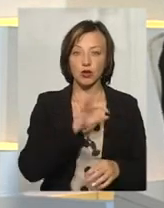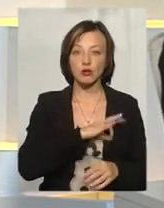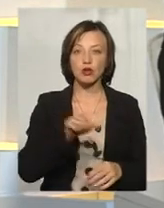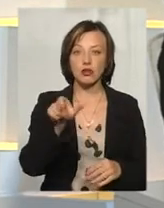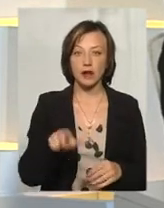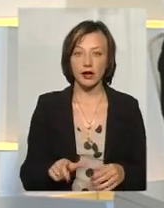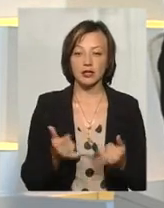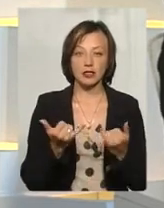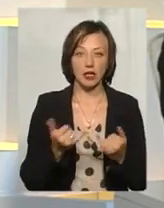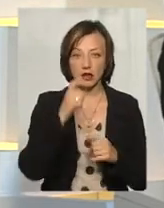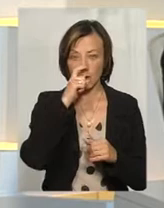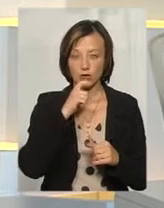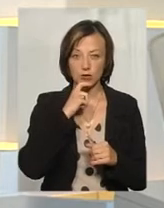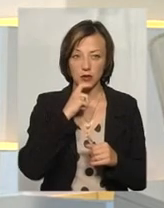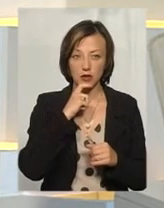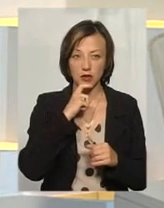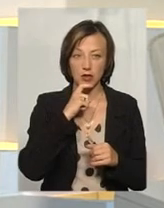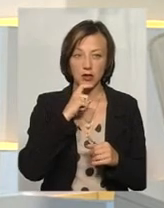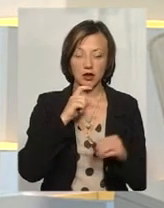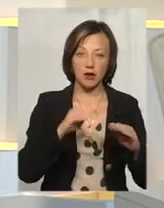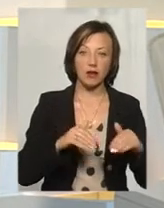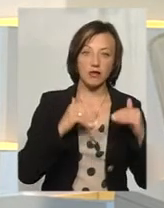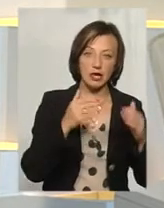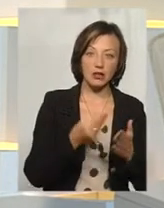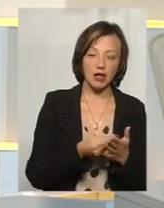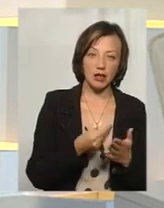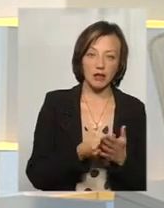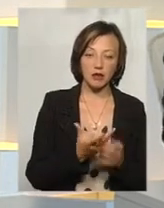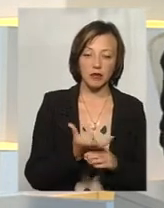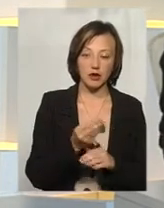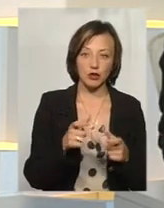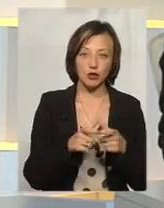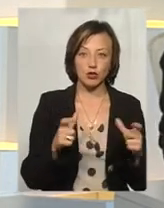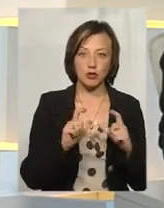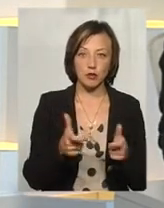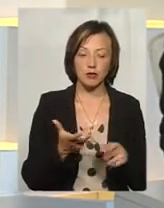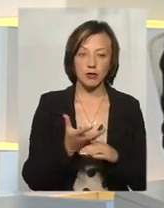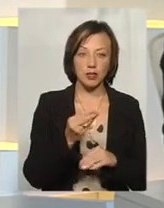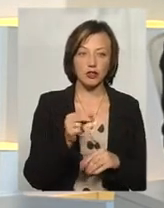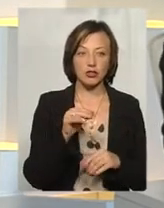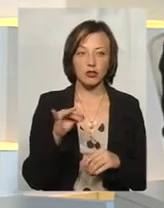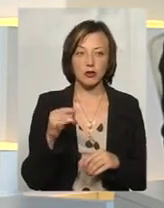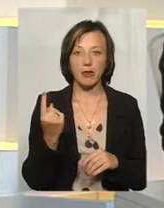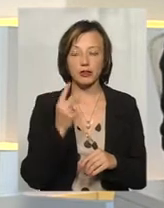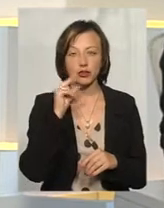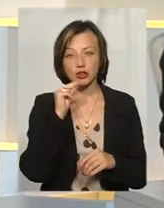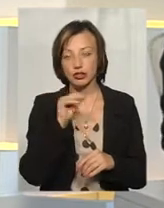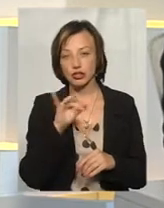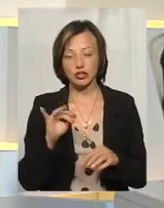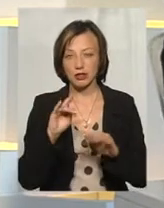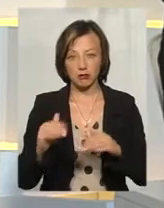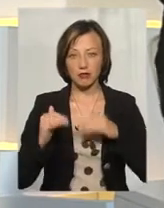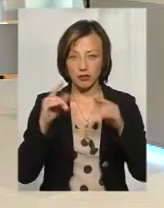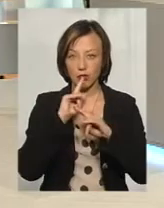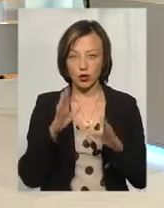споживач, він зараз не розуміє, то виросте в нього платіжка, сума, яку він буде сплачувати 1 числа, чи не виросте,